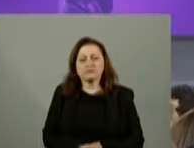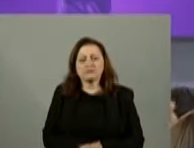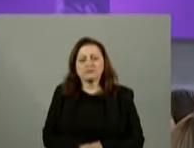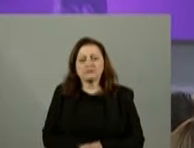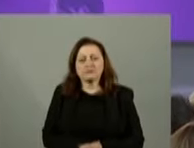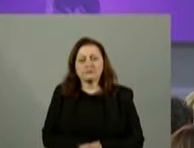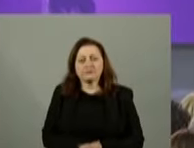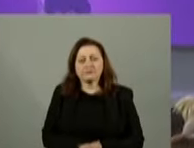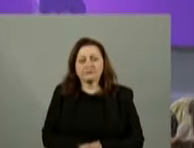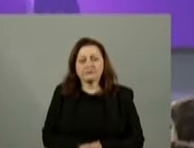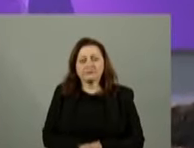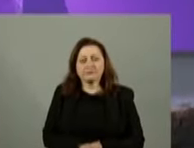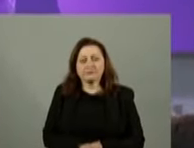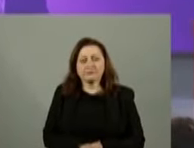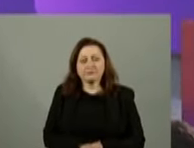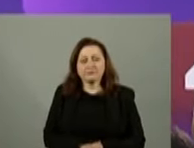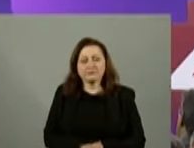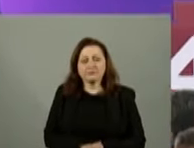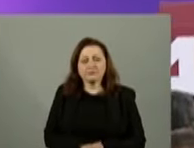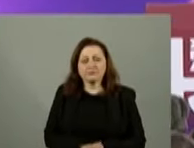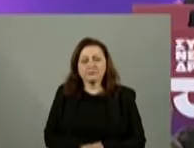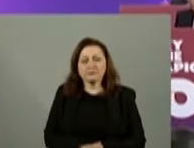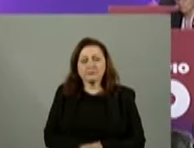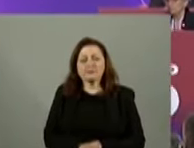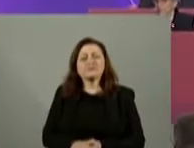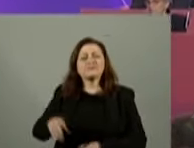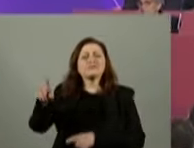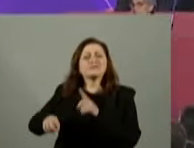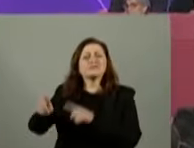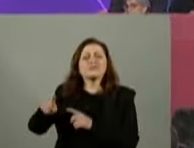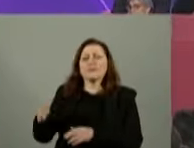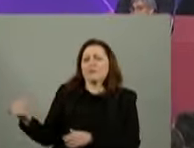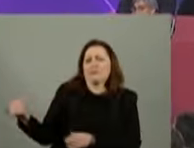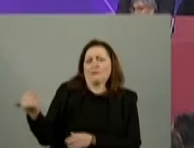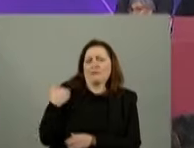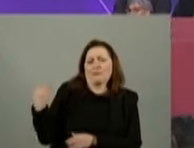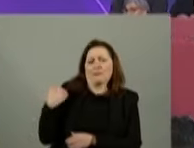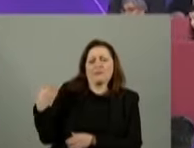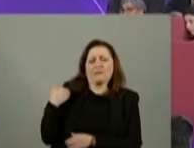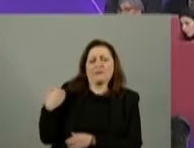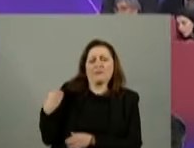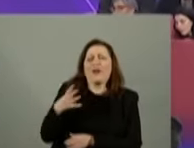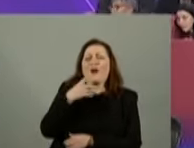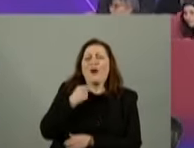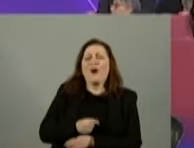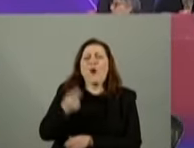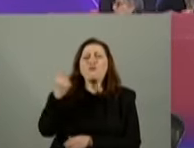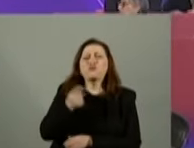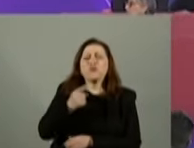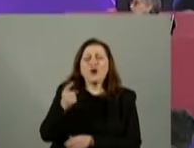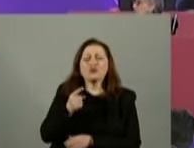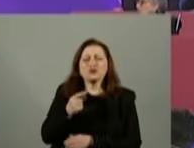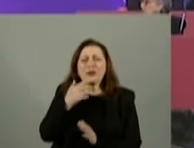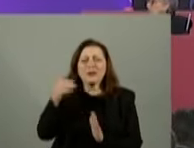ζητήσει τη στήριξή του για να βγει μπροστά. Ακριβώς. Δηλαδή για να μην χρεωθεί ενδεχομένως. Ακριβώς. Και το δεύτερο. Ενδεχομένως μια ήττα. Αρνητικό είναι